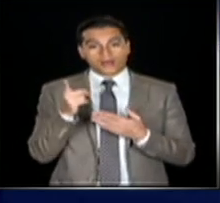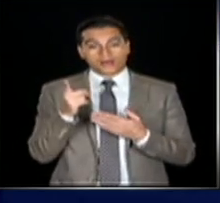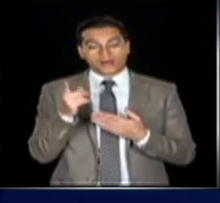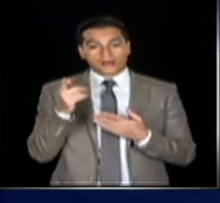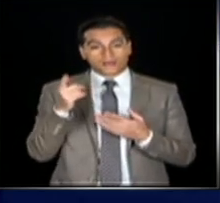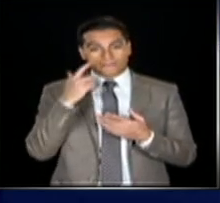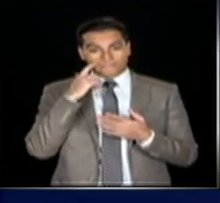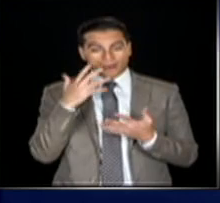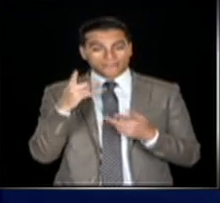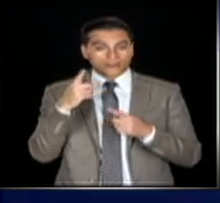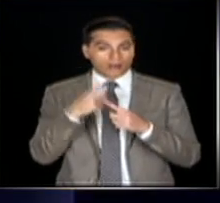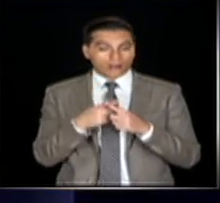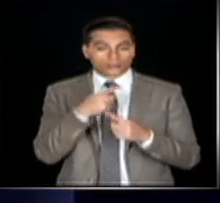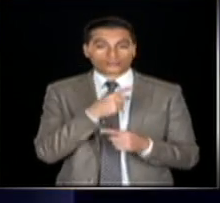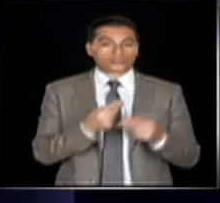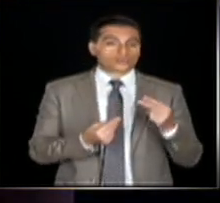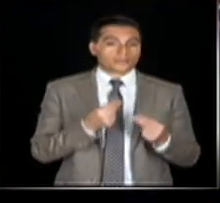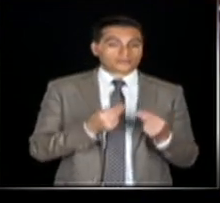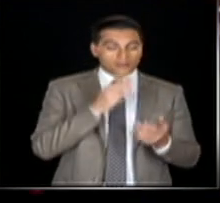حاجه يعني. اجابه مضحكه.